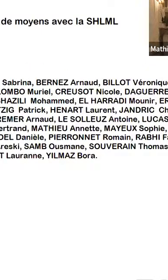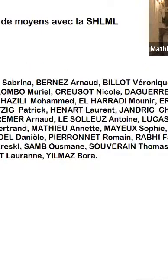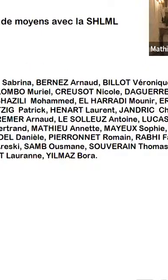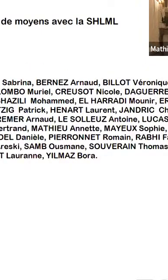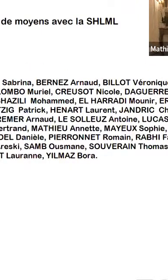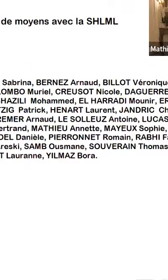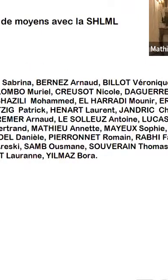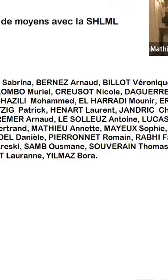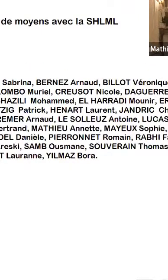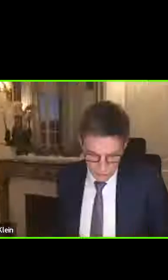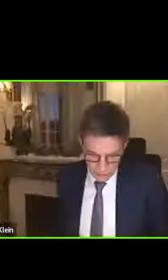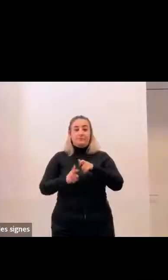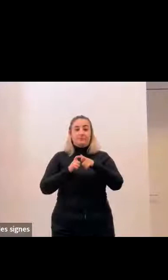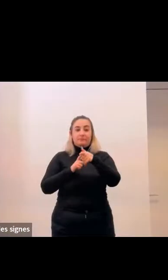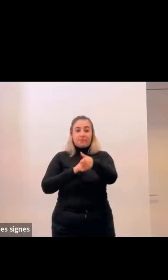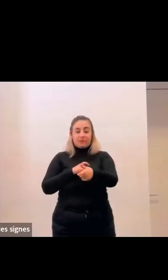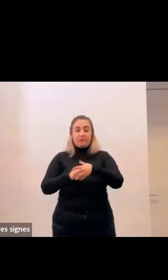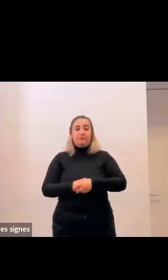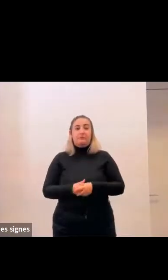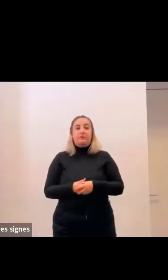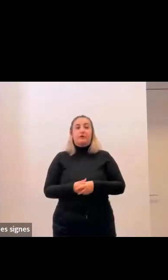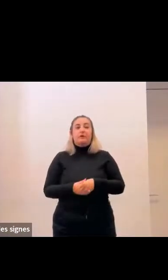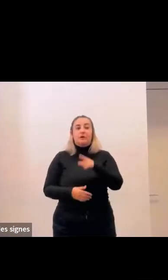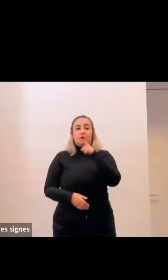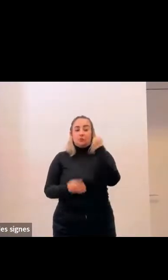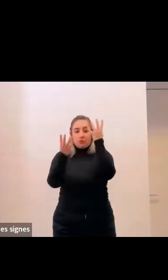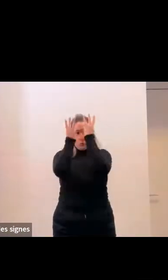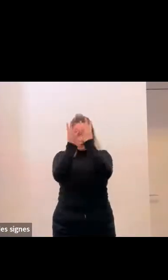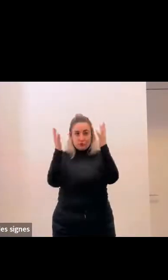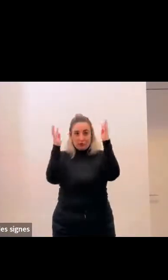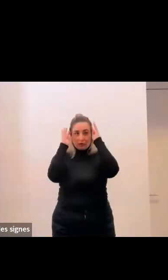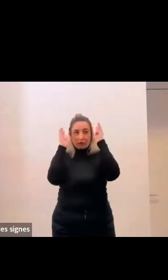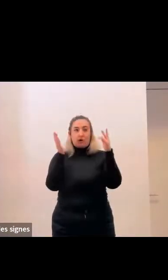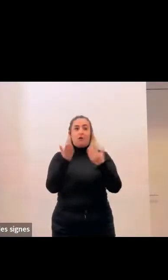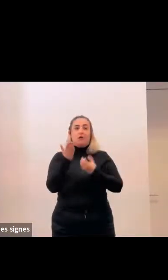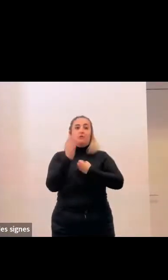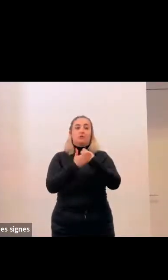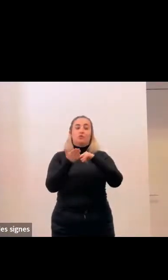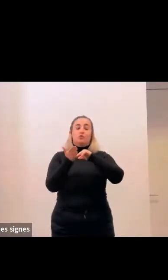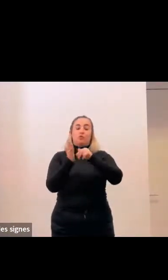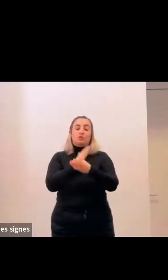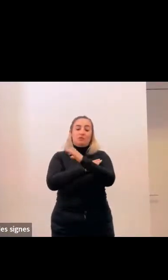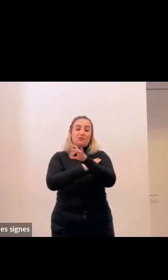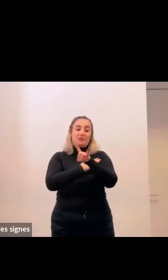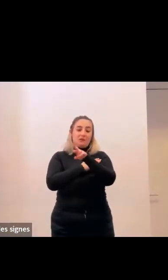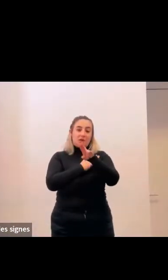Unanimité, merci. Nous poursuivons avec Thomas Souffrin, un avenant à une convention avec le CHRU.